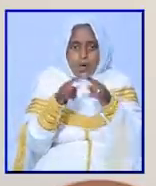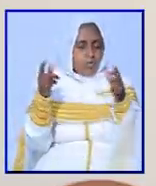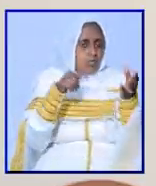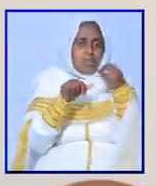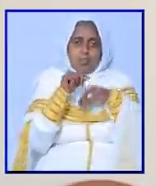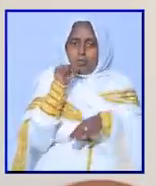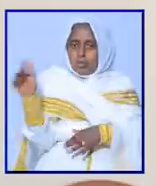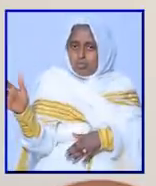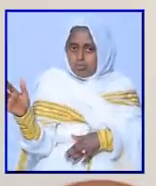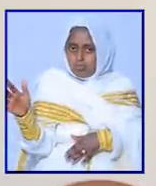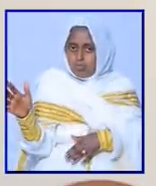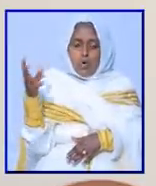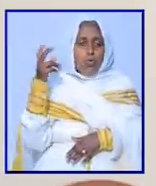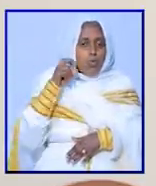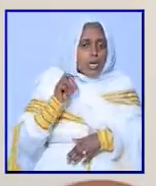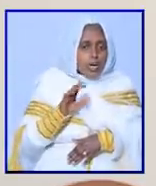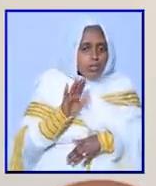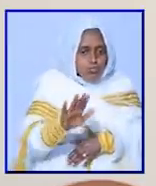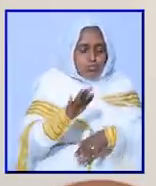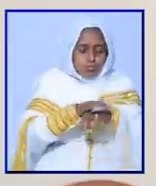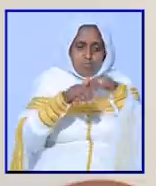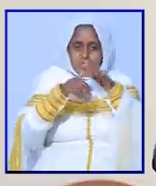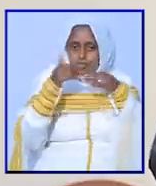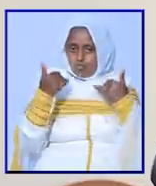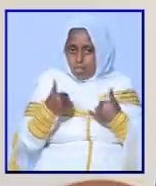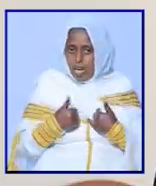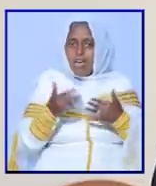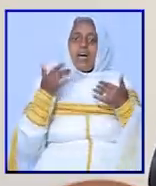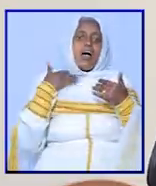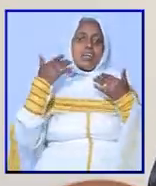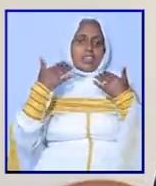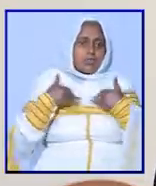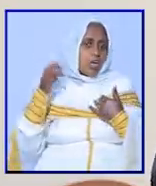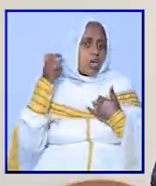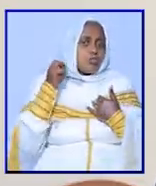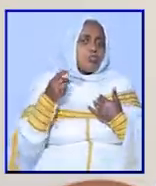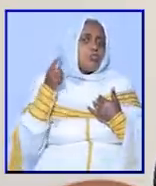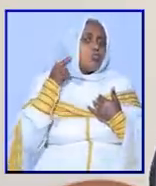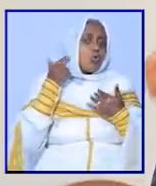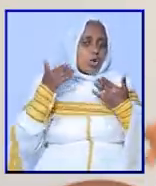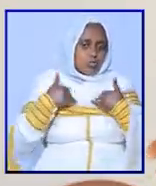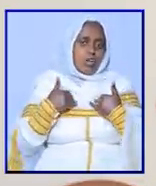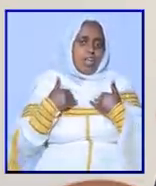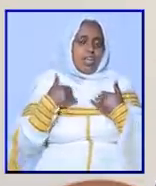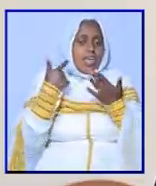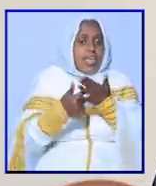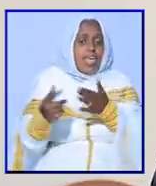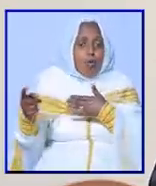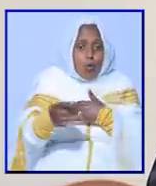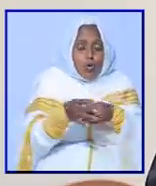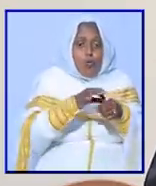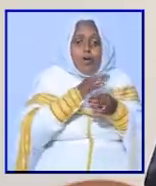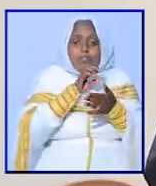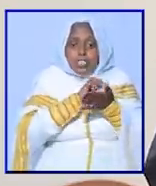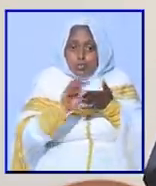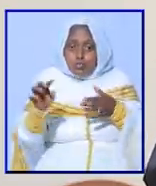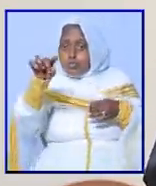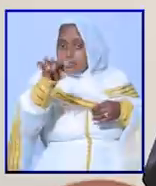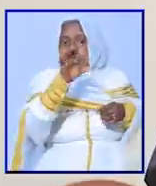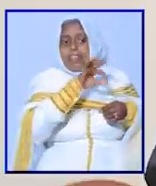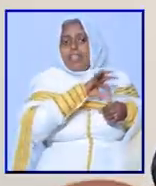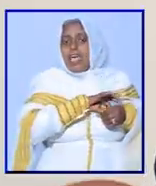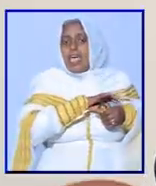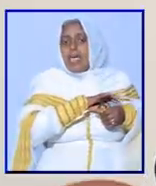መዋጮ ታደርጉ ነበር አሁን ግን አታዋጡ ወርቃችሁም እጃችሁ ላይ አንገታችሁ ላይ ጆሮአችሁ ላይ ነው ያለው። ይሄ